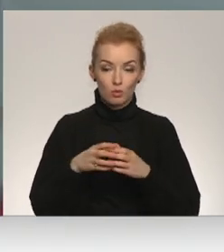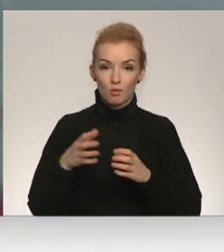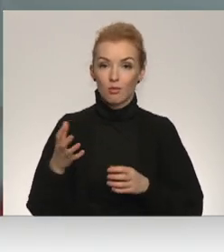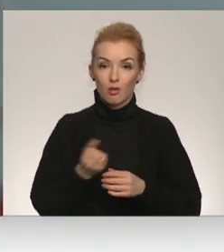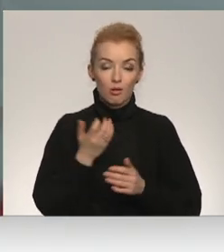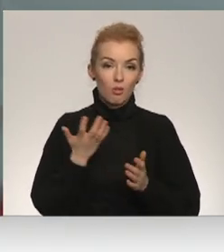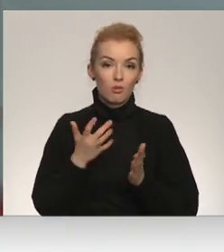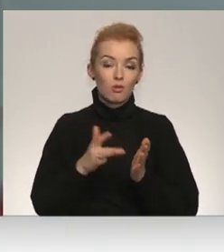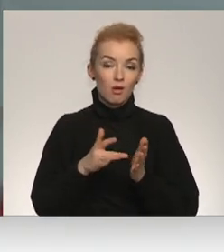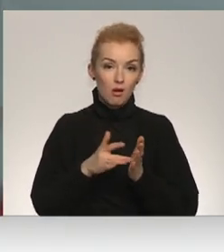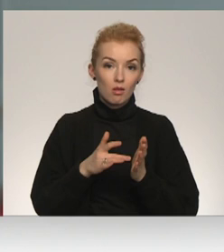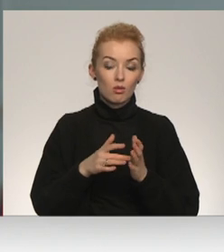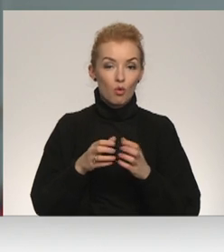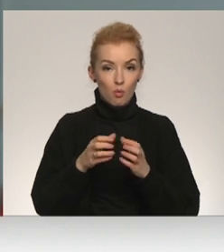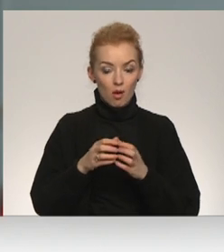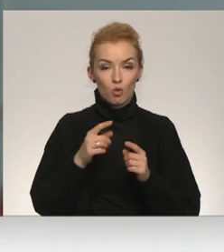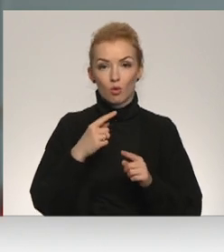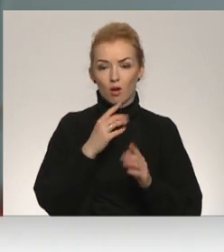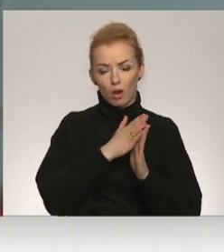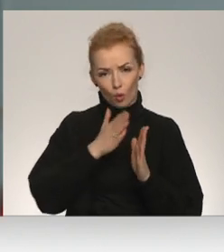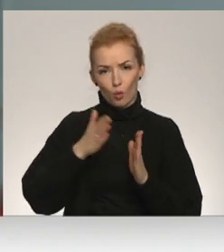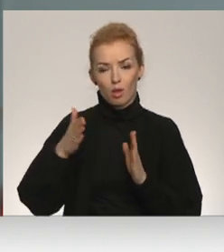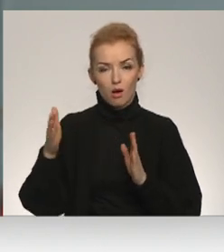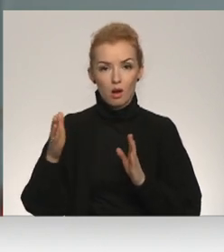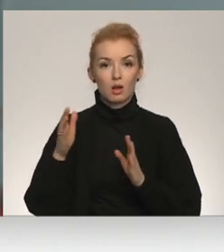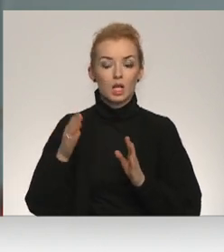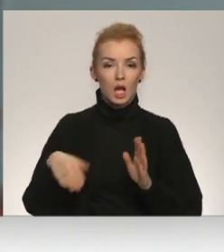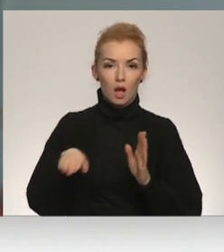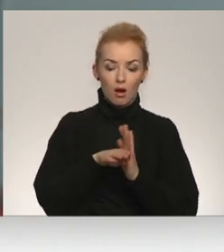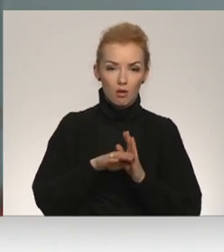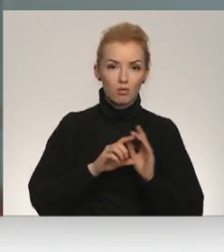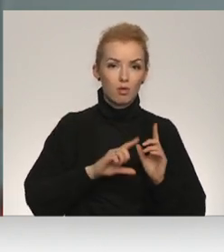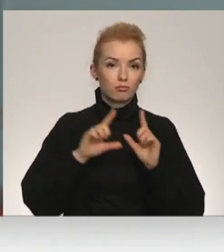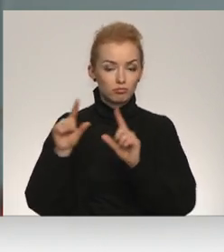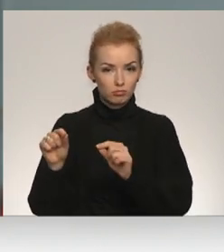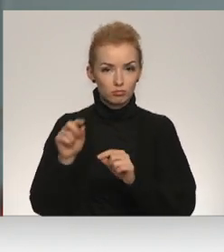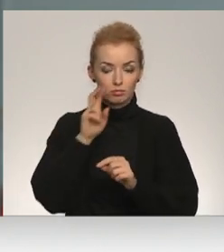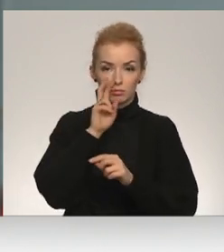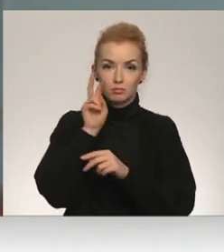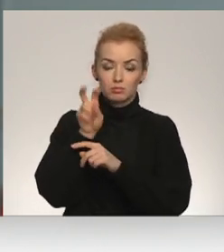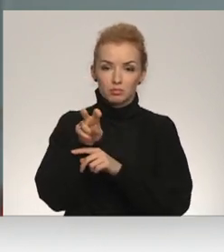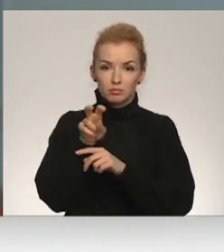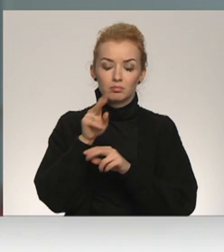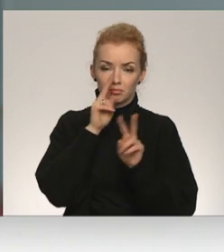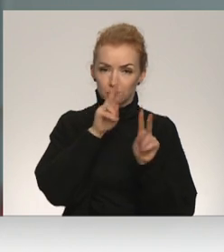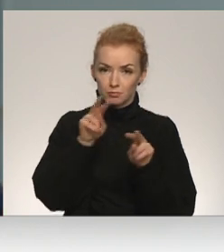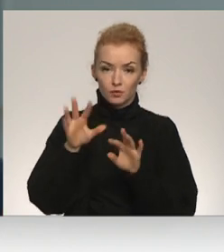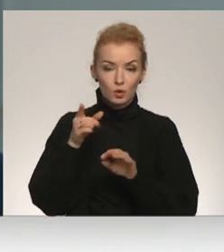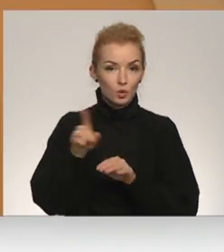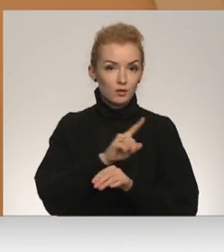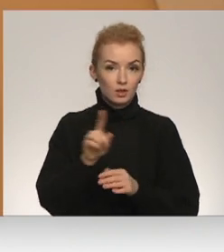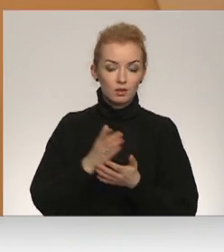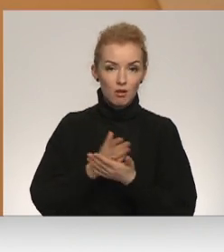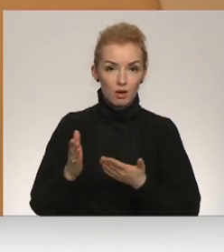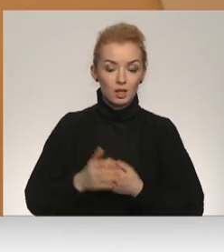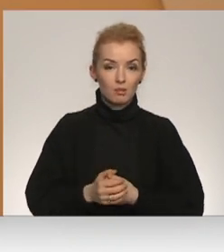kādu noteiktu regularitāti gan klātienē apmeklē šo tualeti, lai pārliecinātos, vai tur viss ir